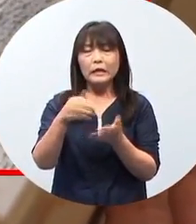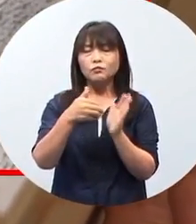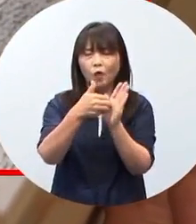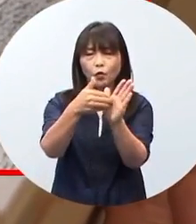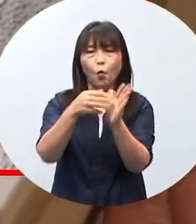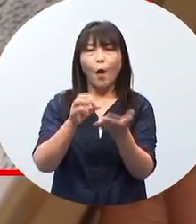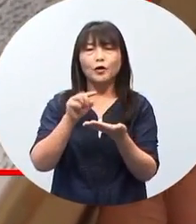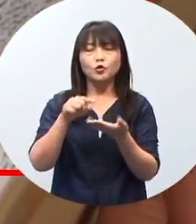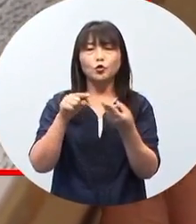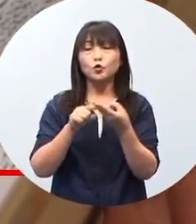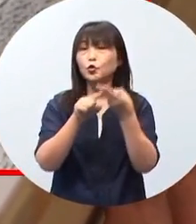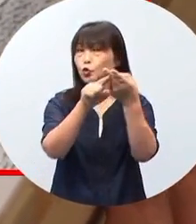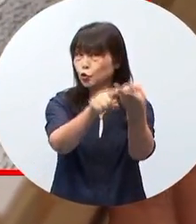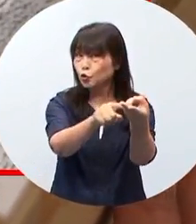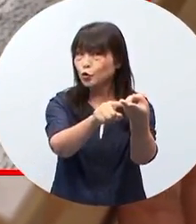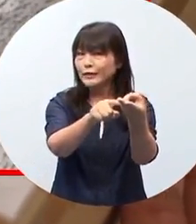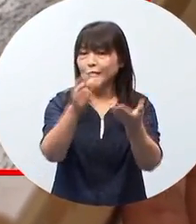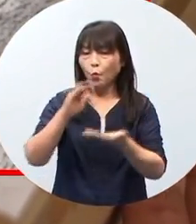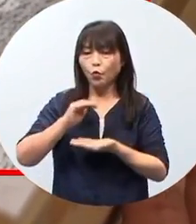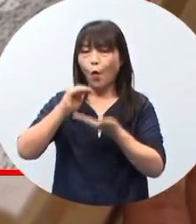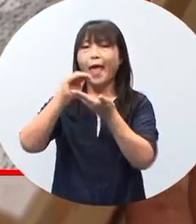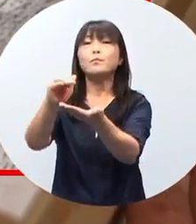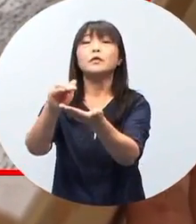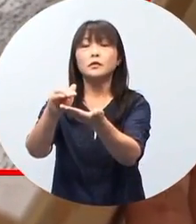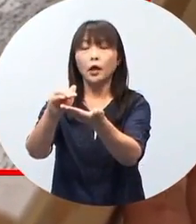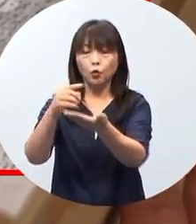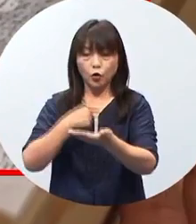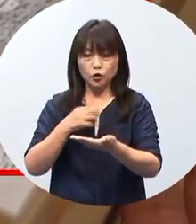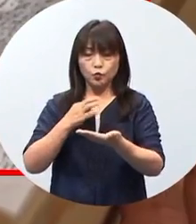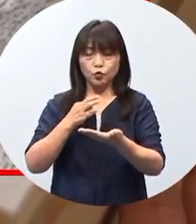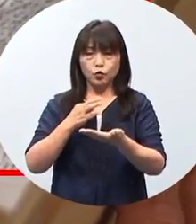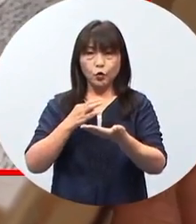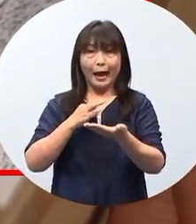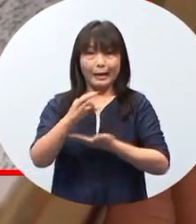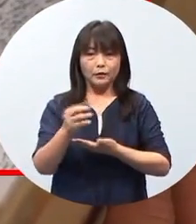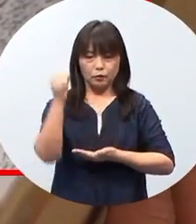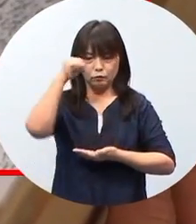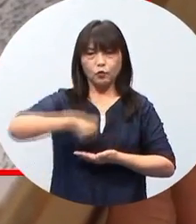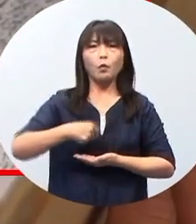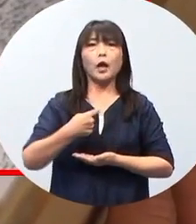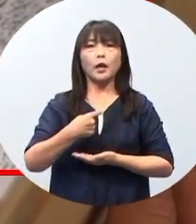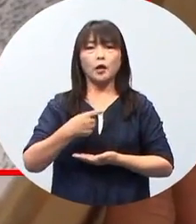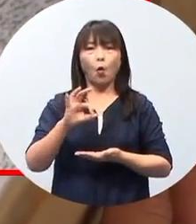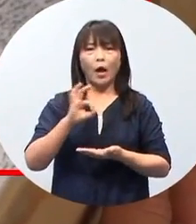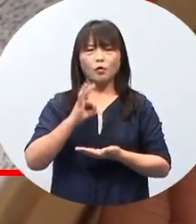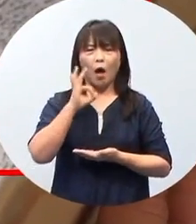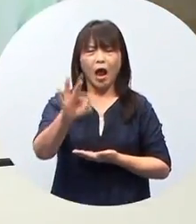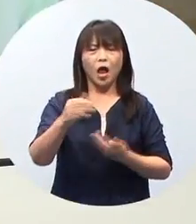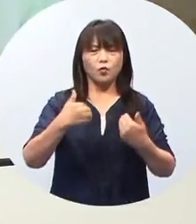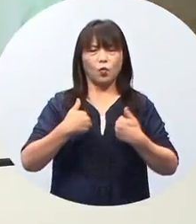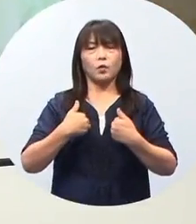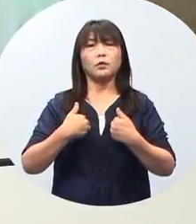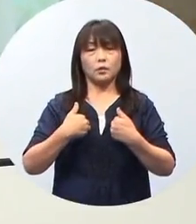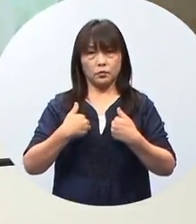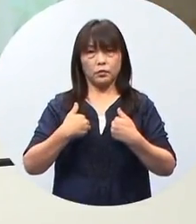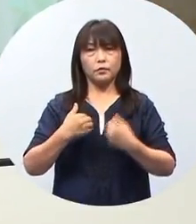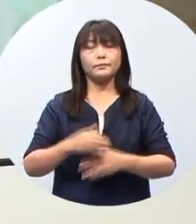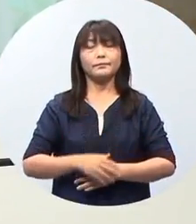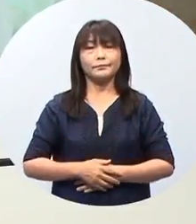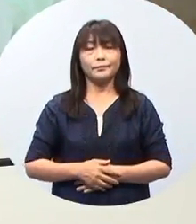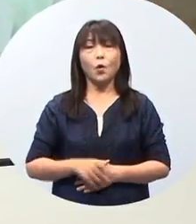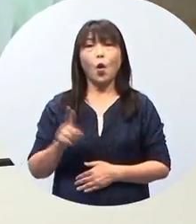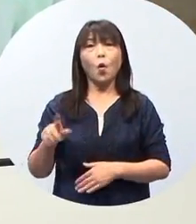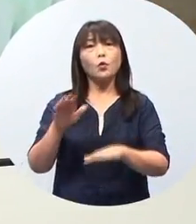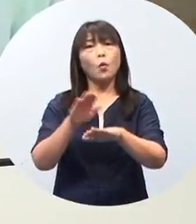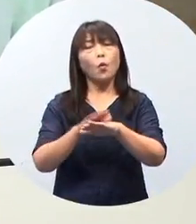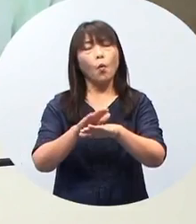返品をしないと購入の意思があると決めつけ代金の支払いを迫るというもの。 送りつけ商法